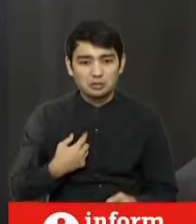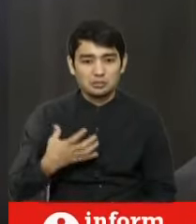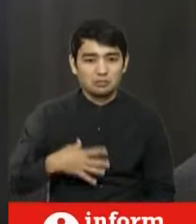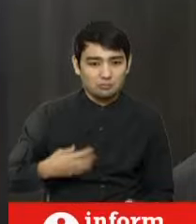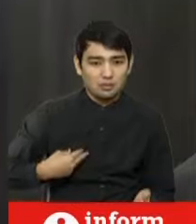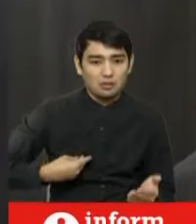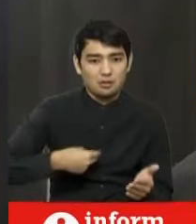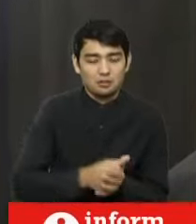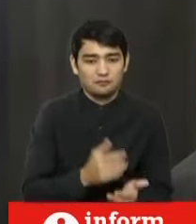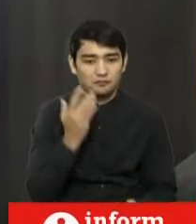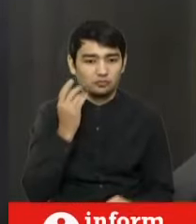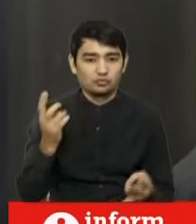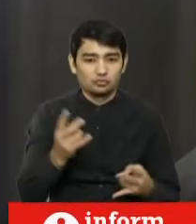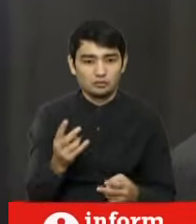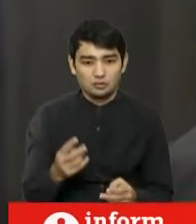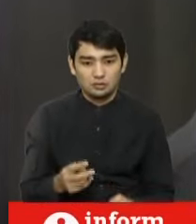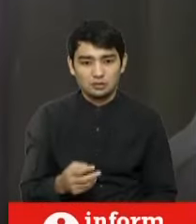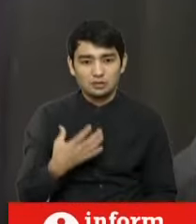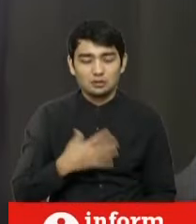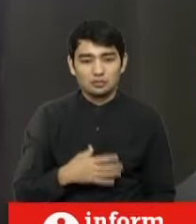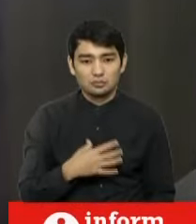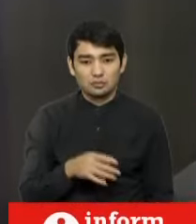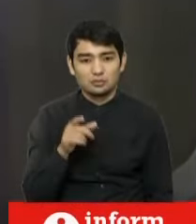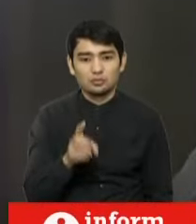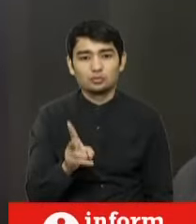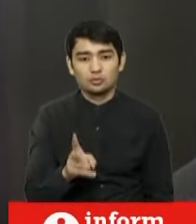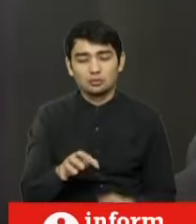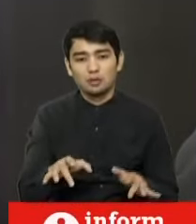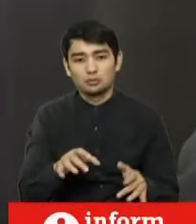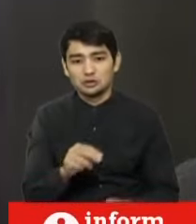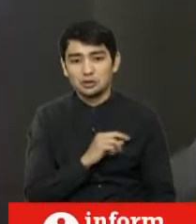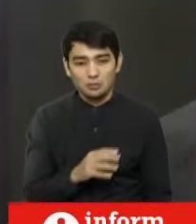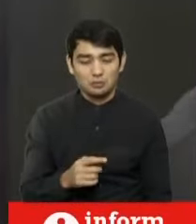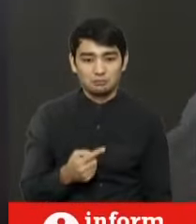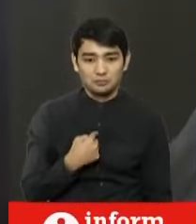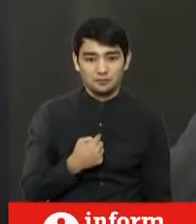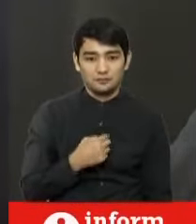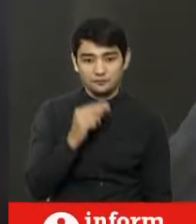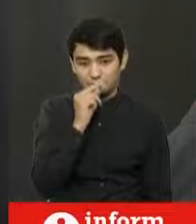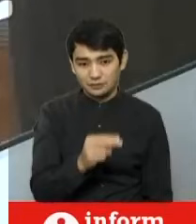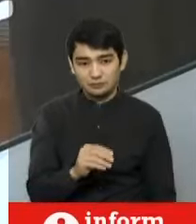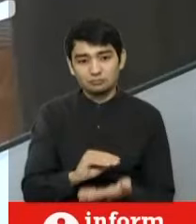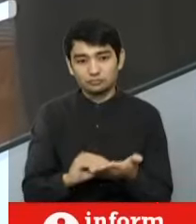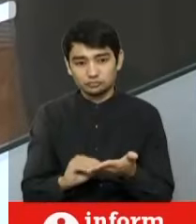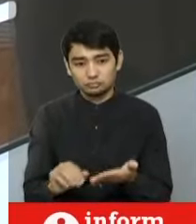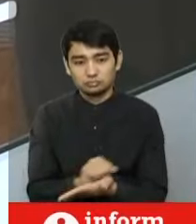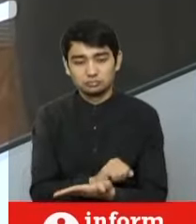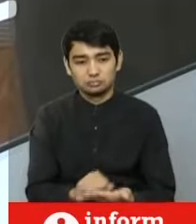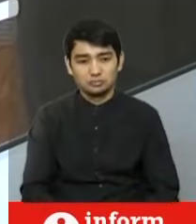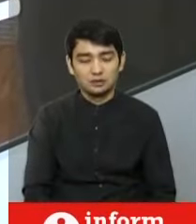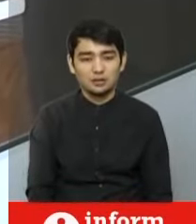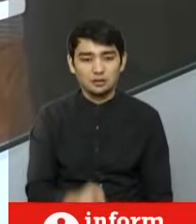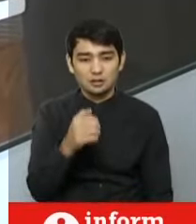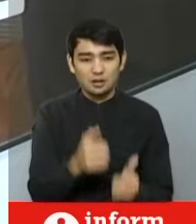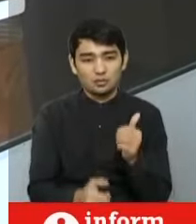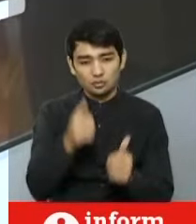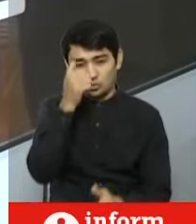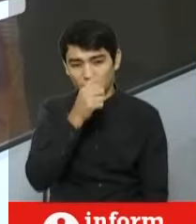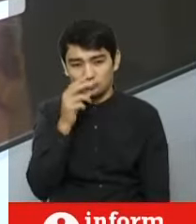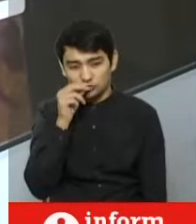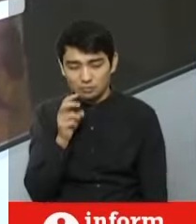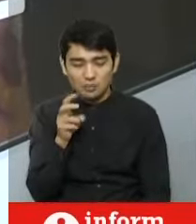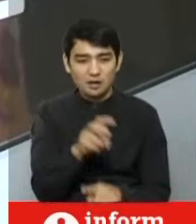платить постоянно? Всю жизнь проработал. Если у них эти компьютеры не работают, пишите на бумажке. Каждый год мужчина ездит